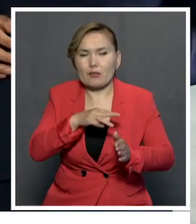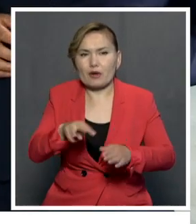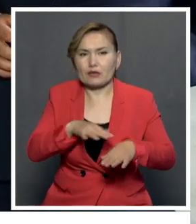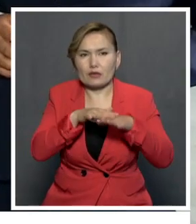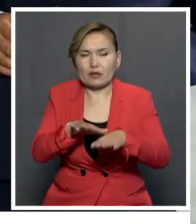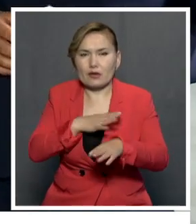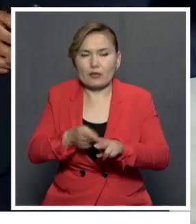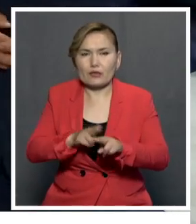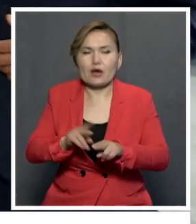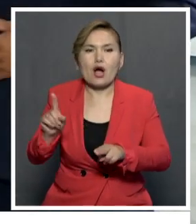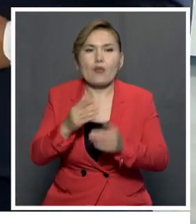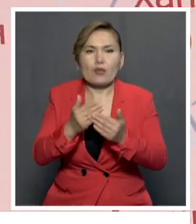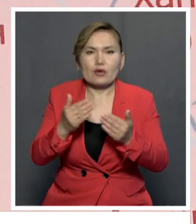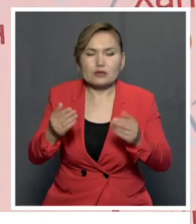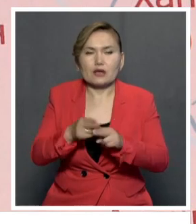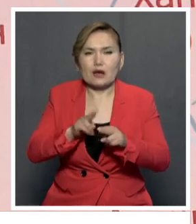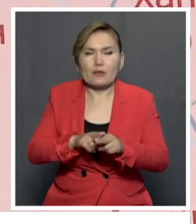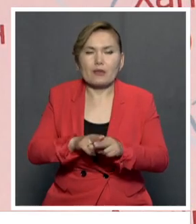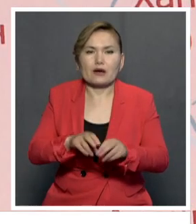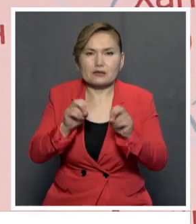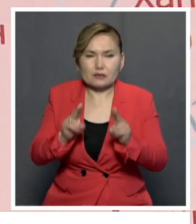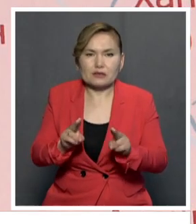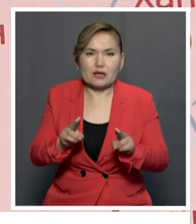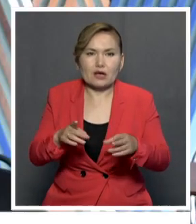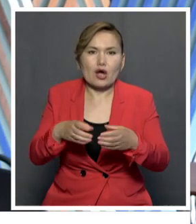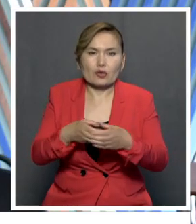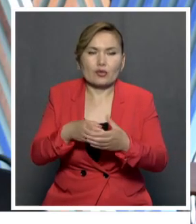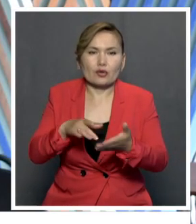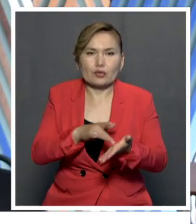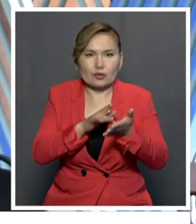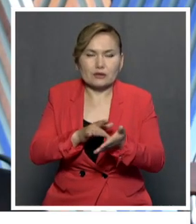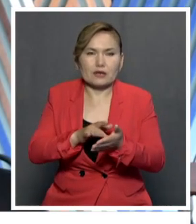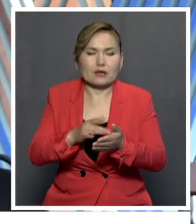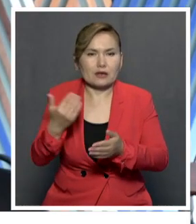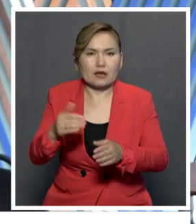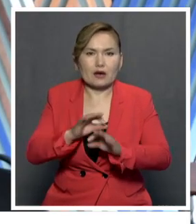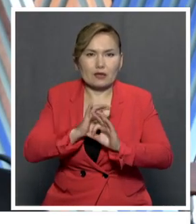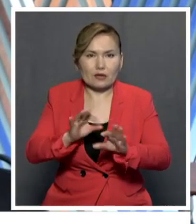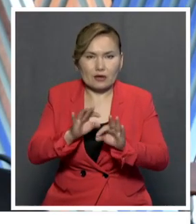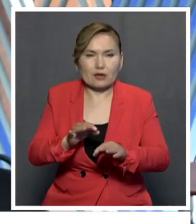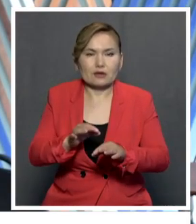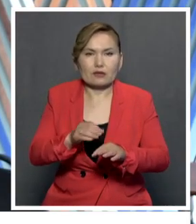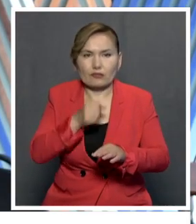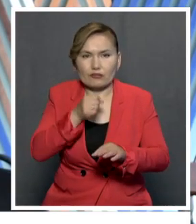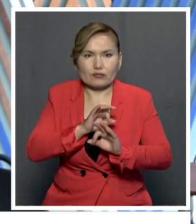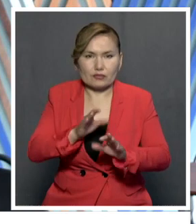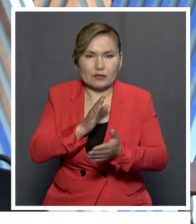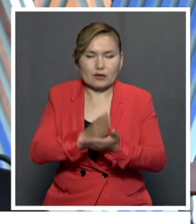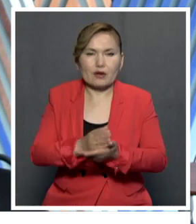бөлінген. Мұнда музей туристік бағыттар бойынша гидтік бөлім қызмет етеді. Қазіргі таңда осы деңгейде